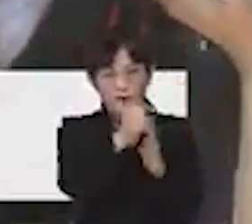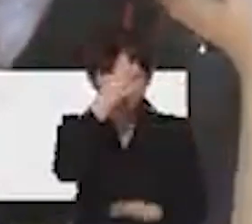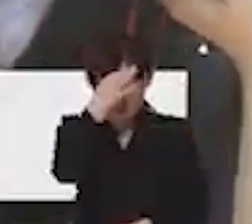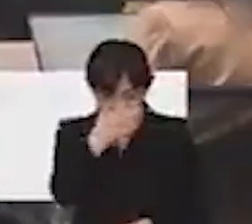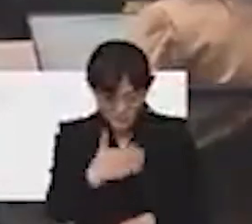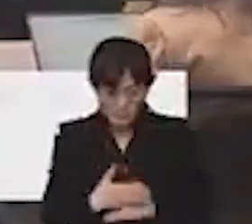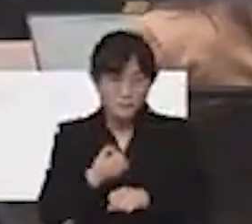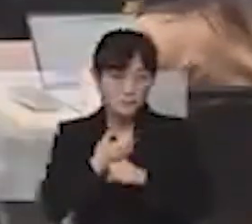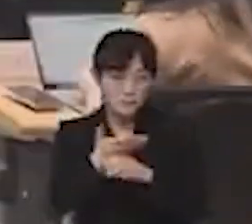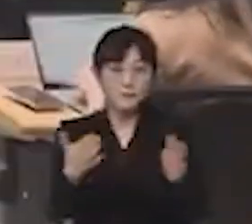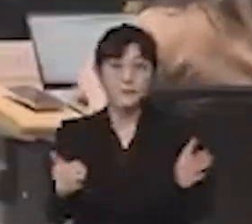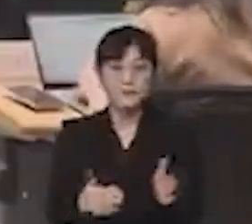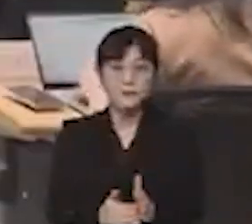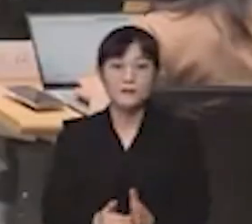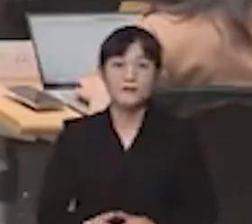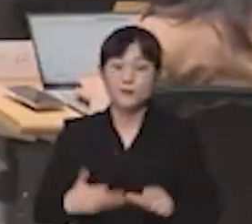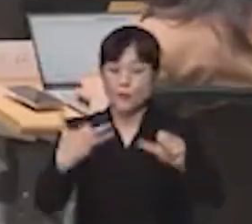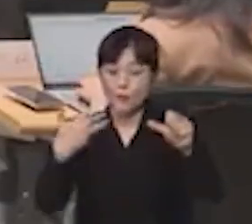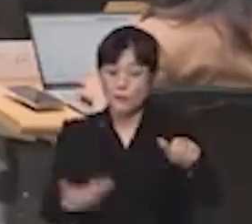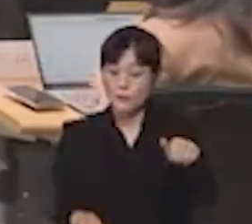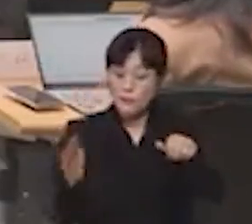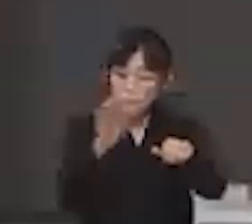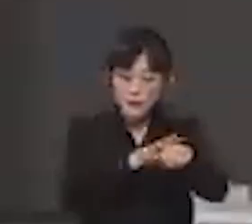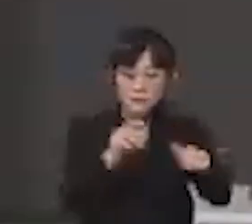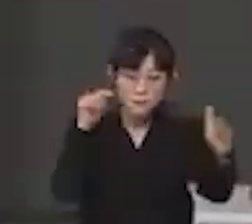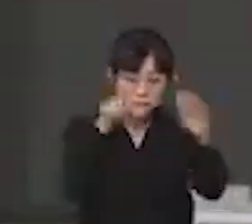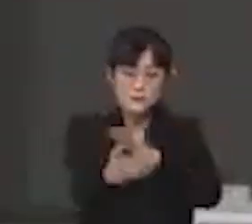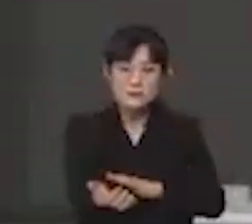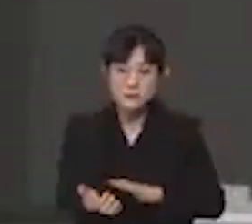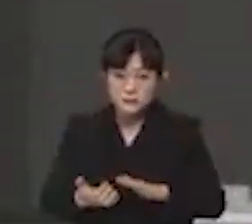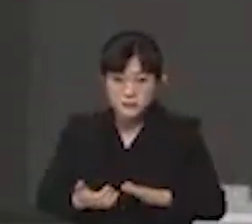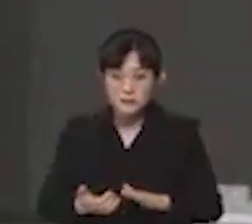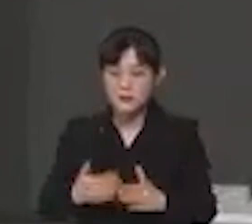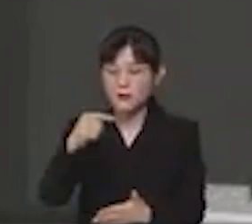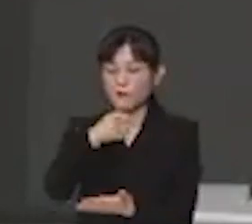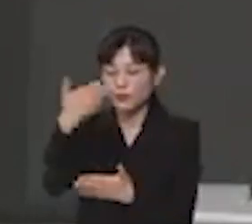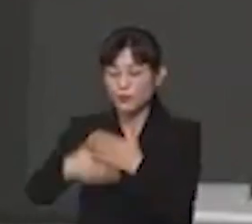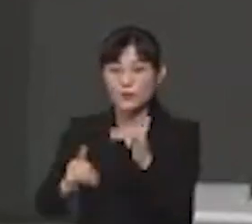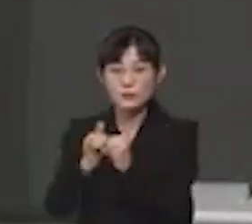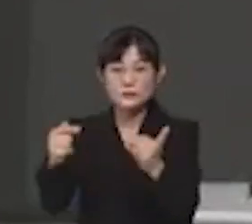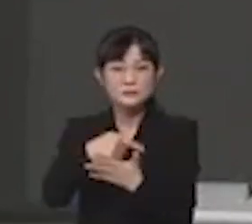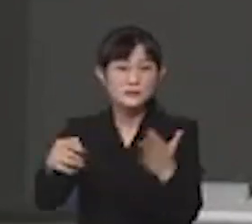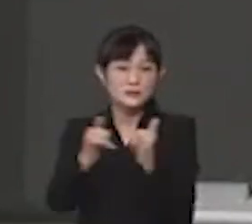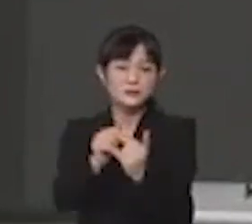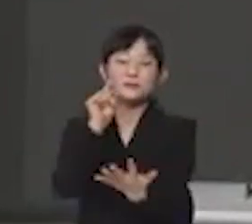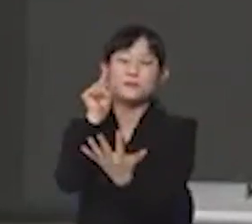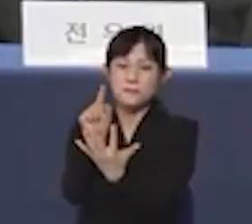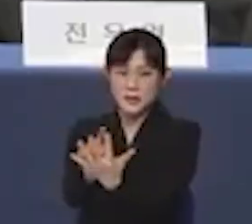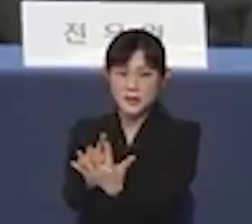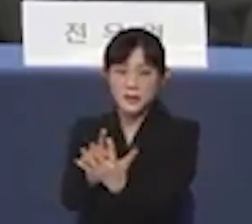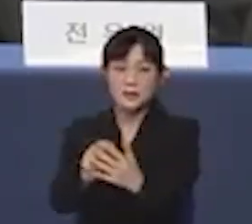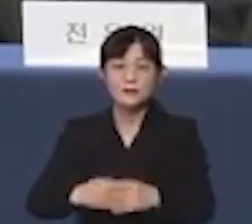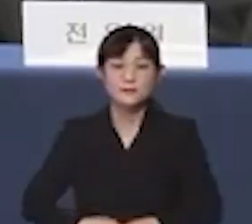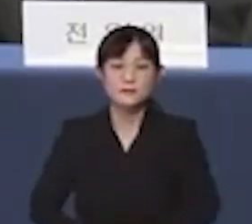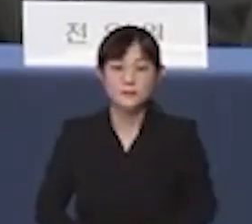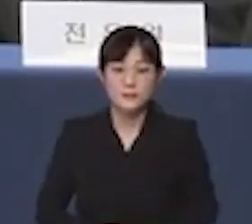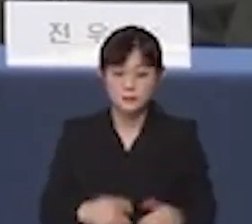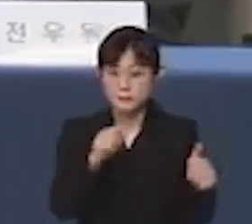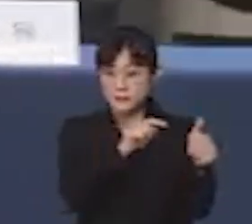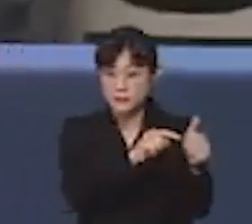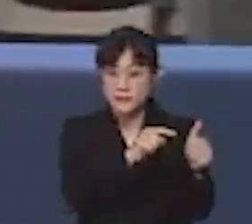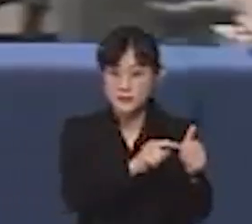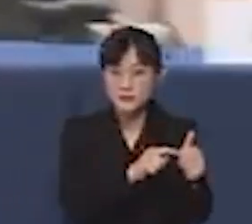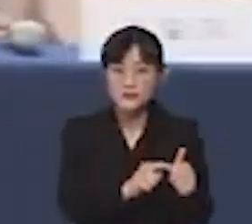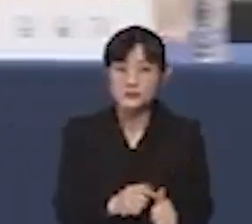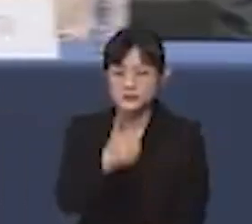빌었습니다. 5.18 민주묘지 방문에 앞서서는 5.18 유가족과 피해자들을 만났습니다. 전 씨는